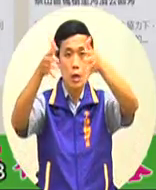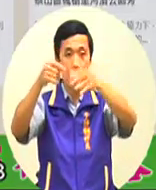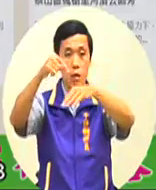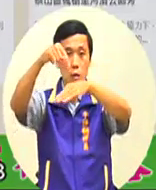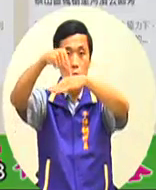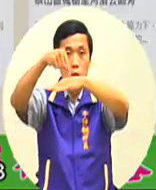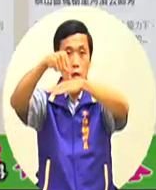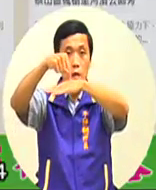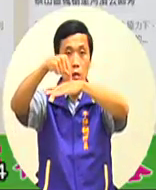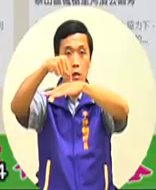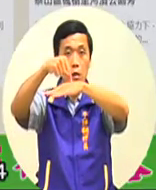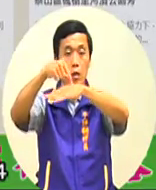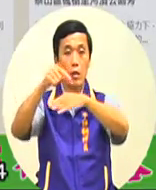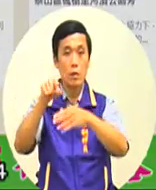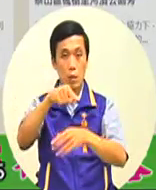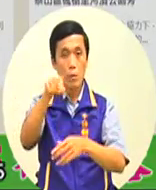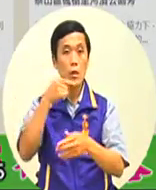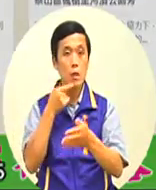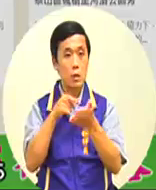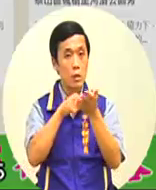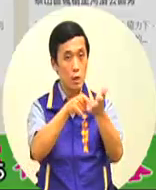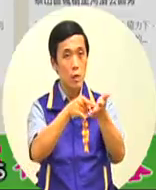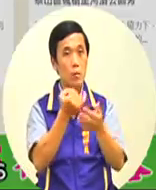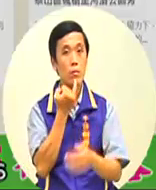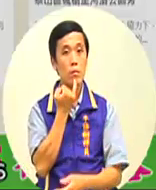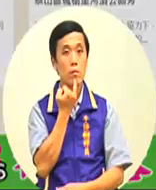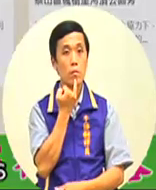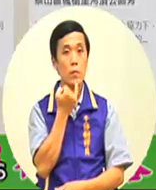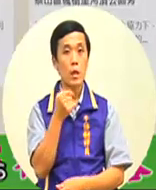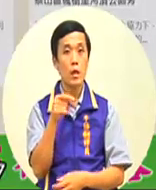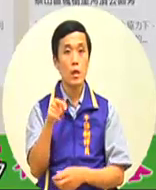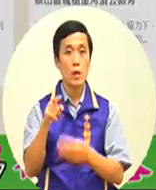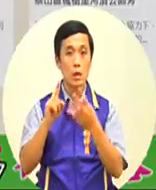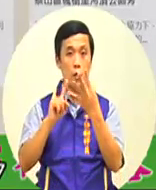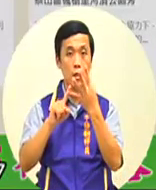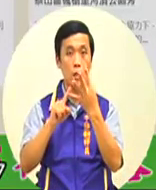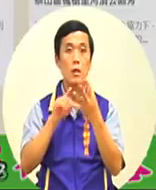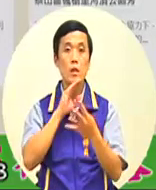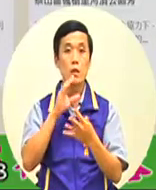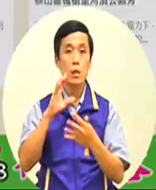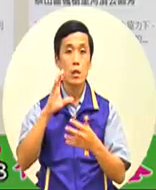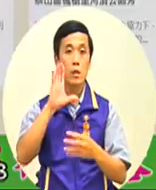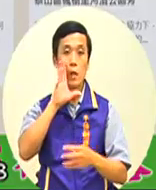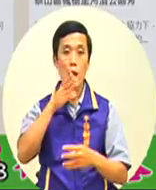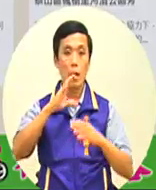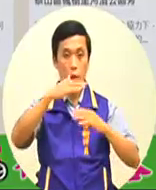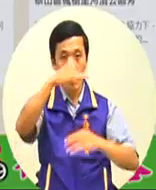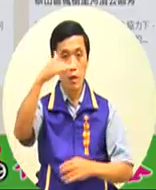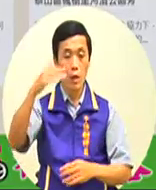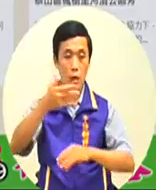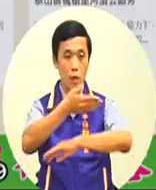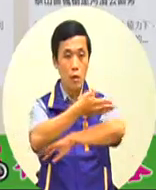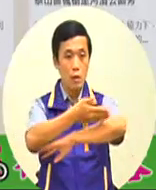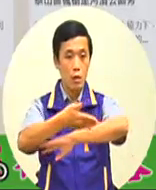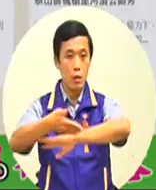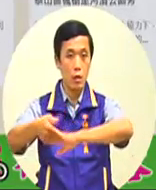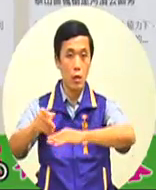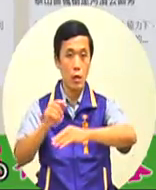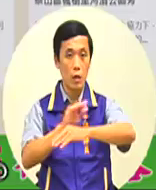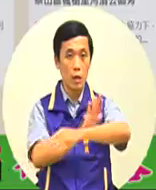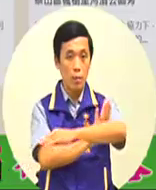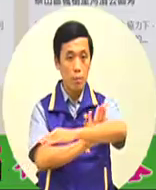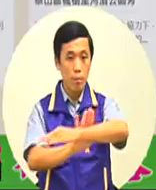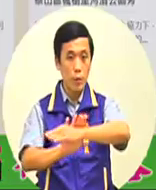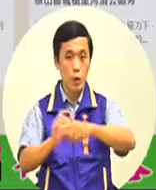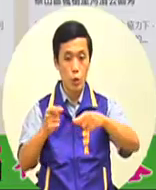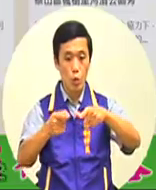们可以去申请。那这个是泰山的河滨公园旁，这种的就很漂亮，这个河滨公